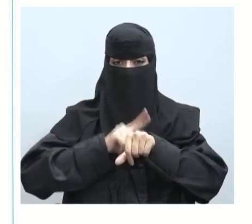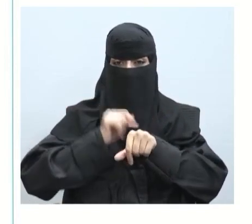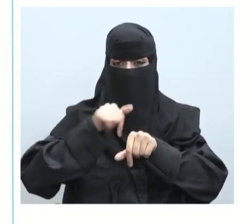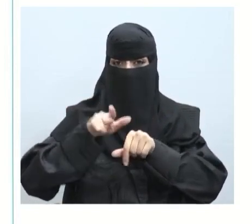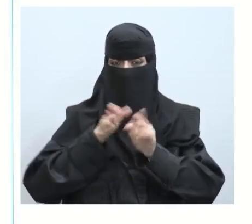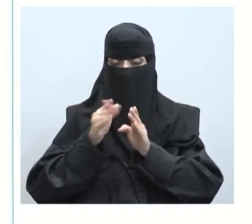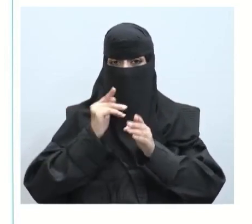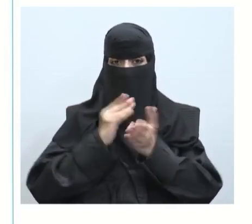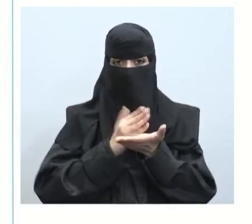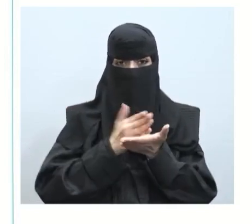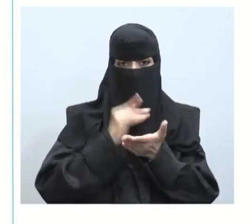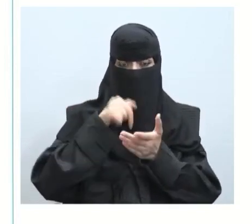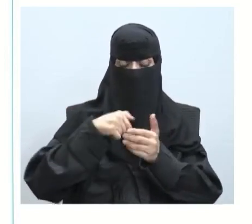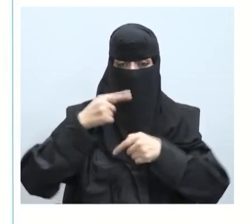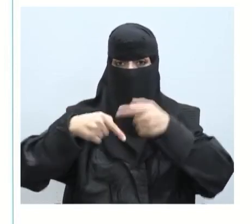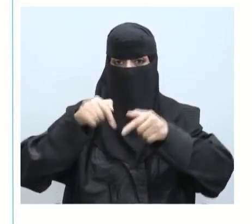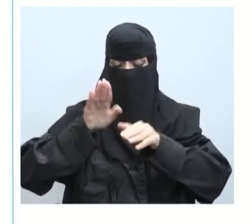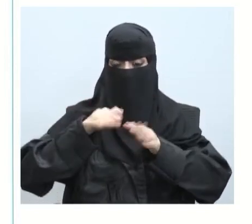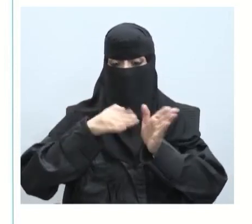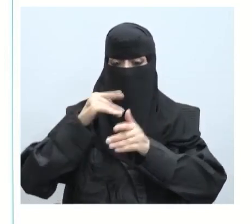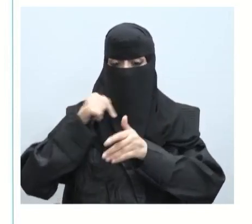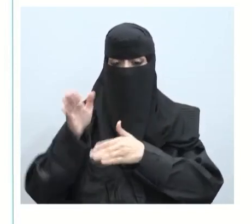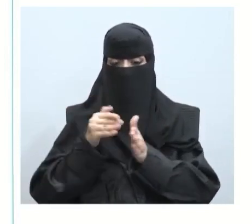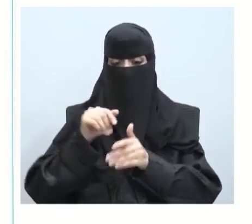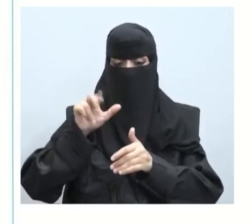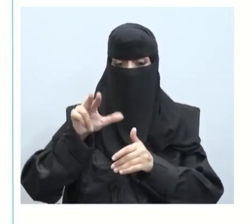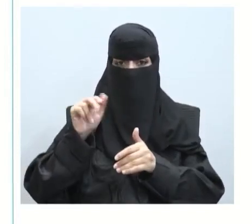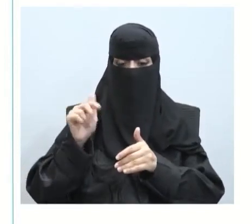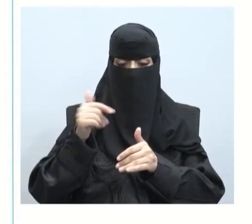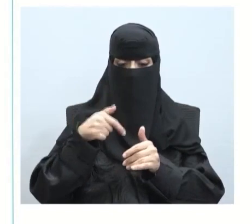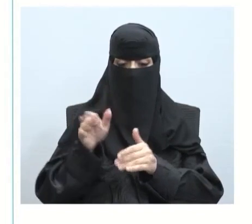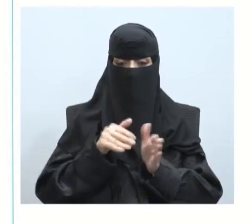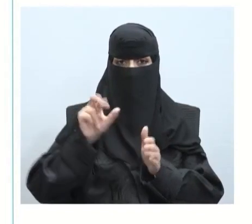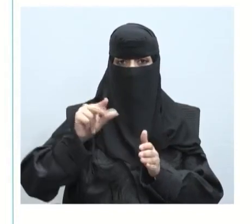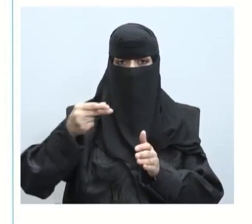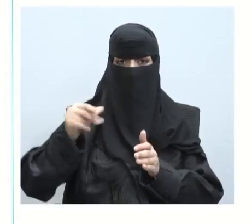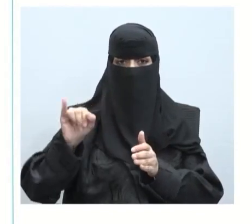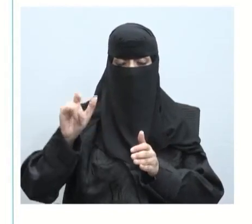Time للتحكم في سير البرنامج، والـ JSON للعمل مع كائنات الـ JSON.